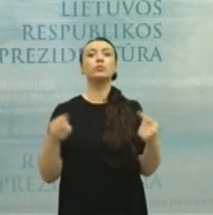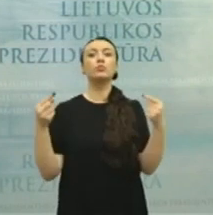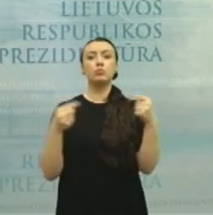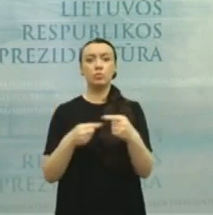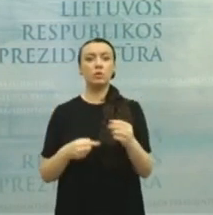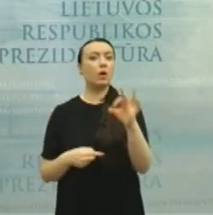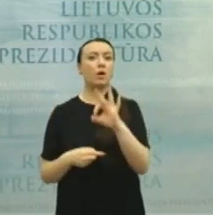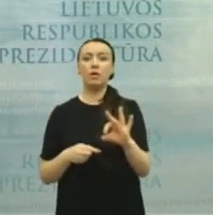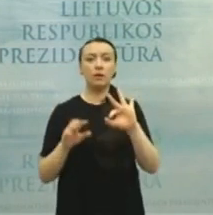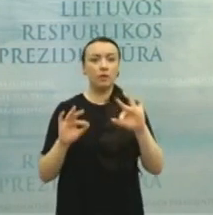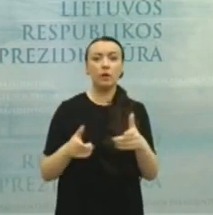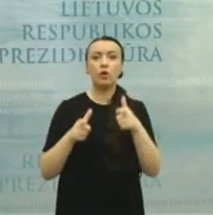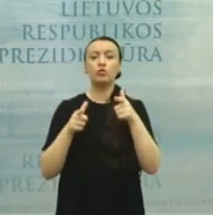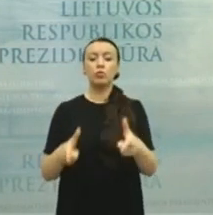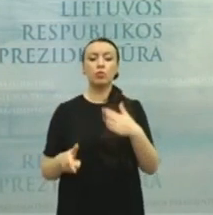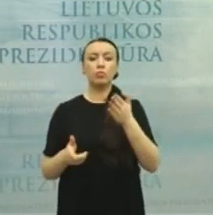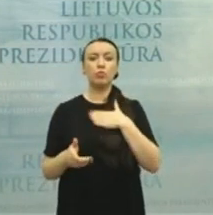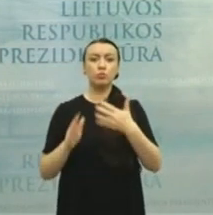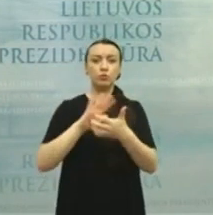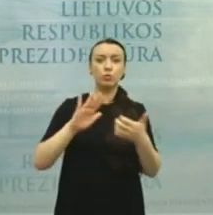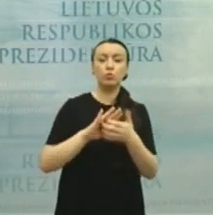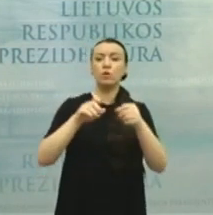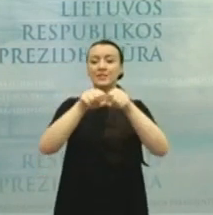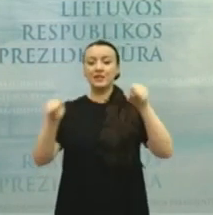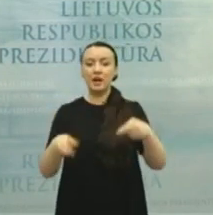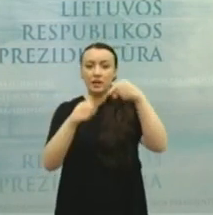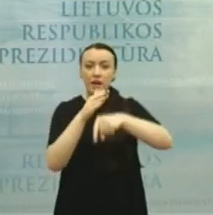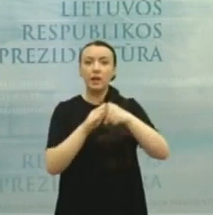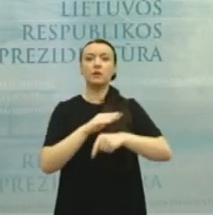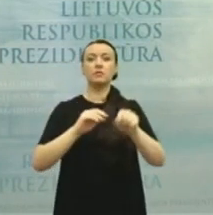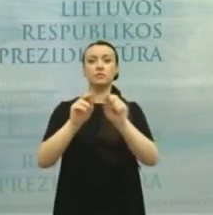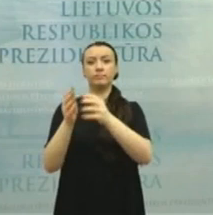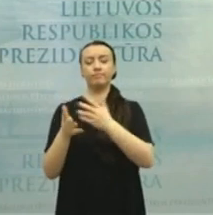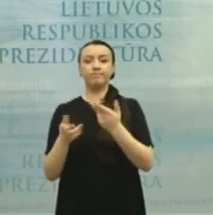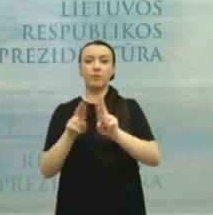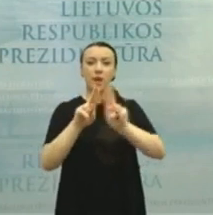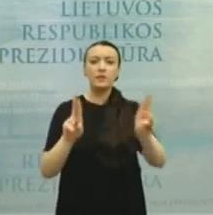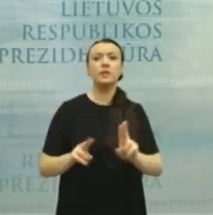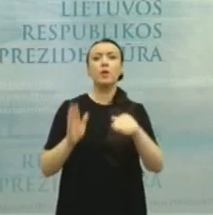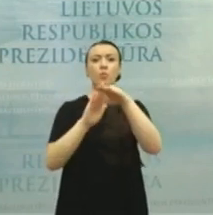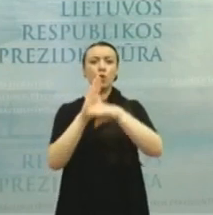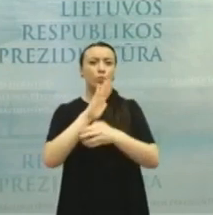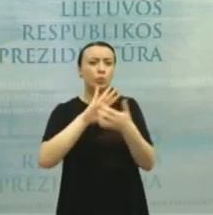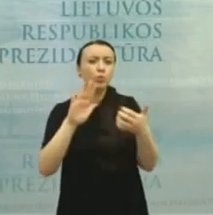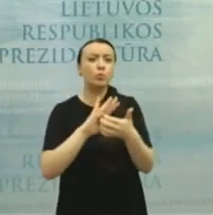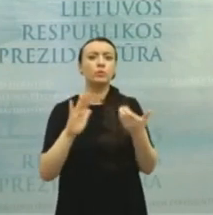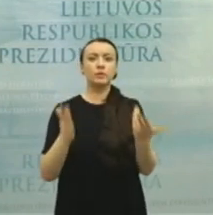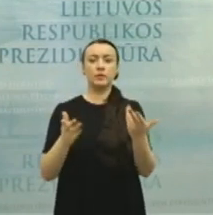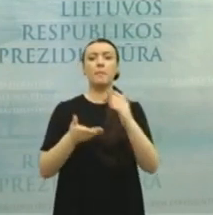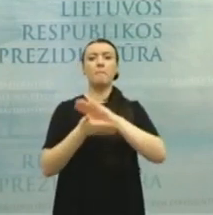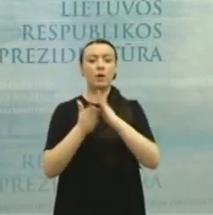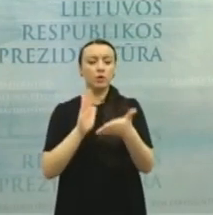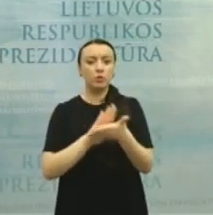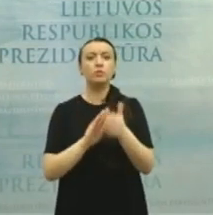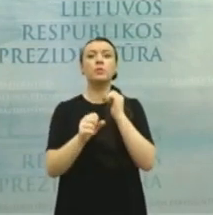kad iš tiesų mums trūksta strategijos nacionalinės plėtros programos sporto klausimais.